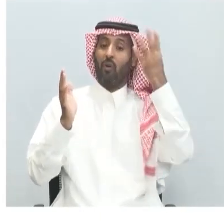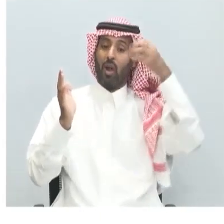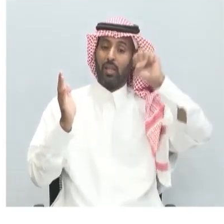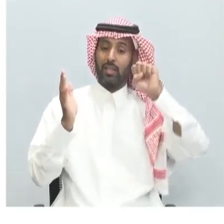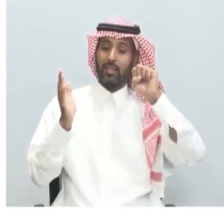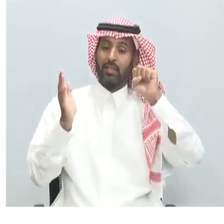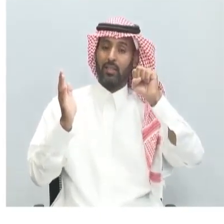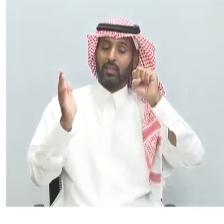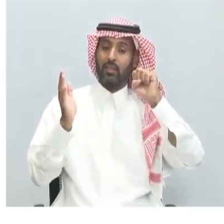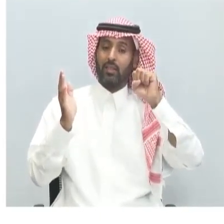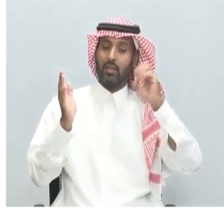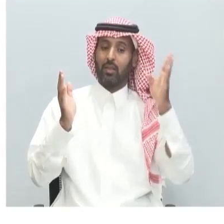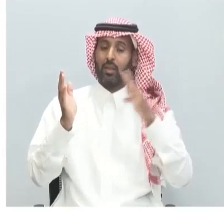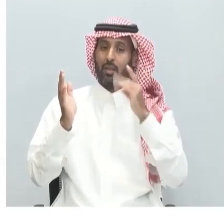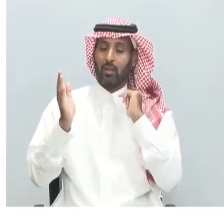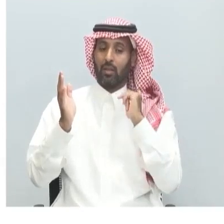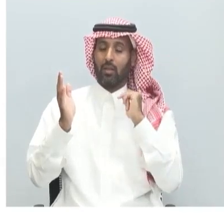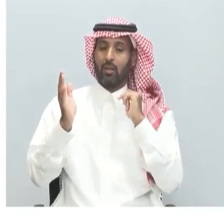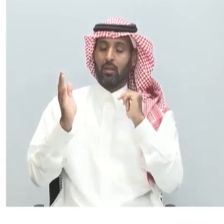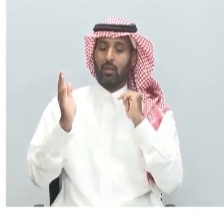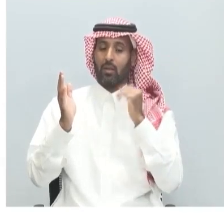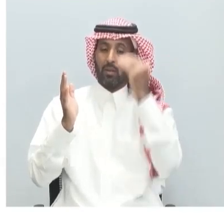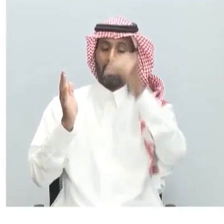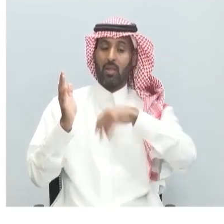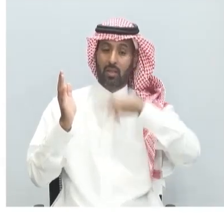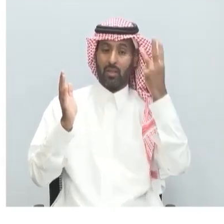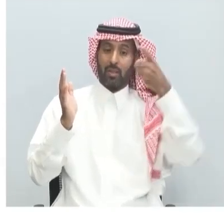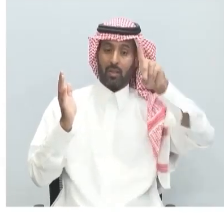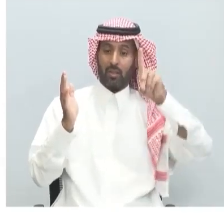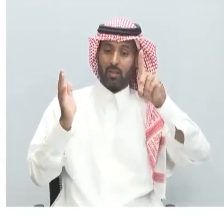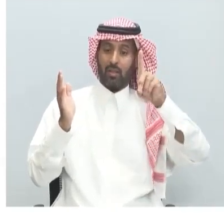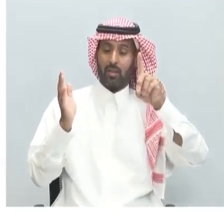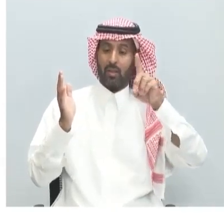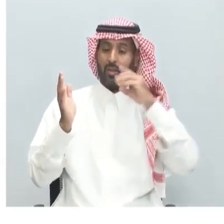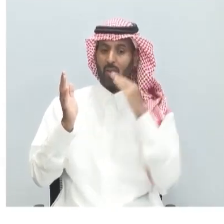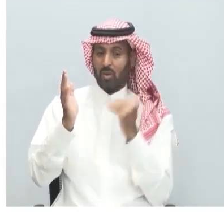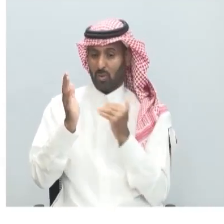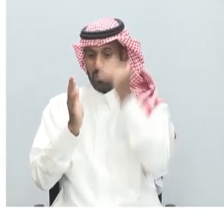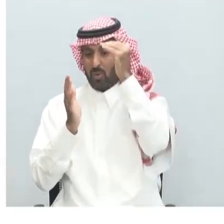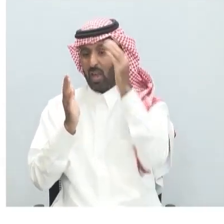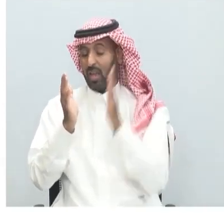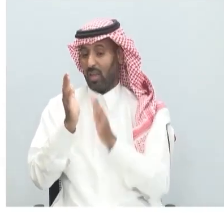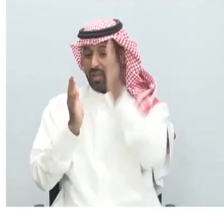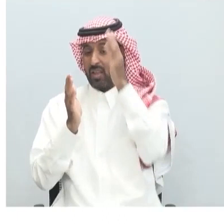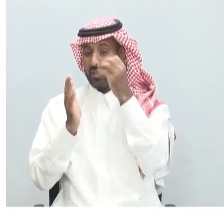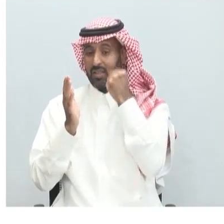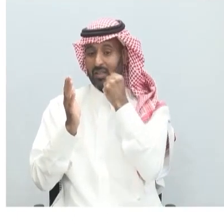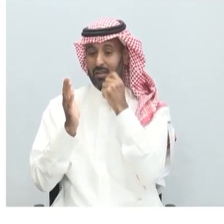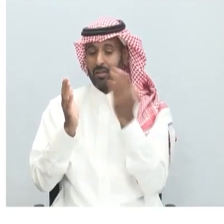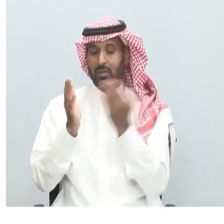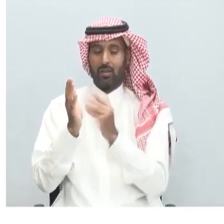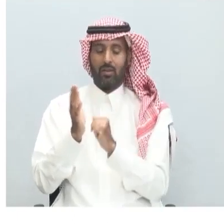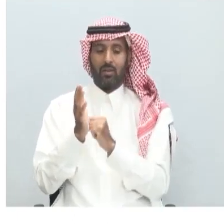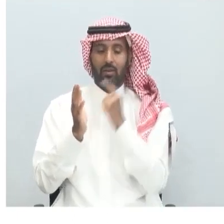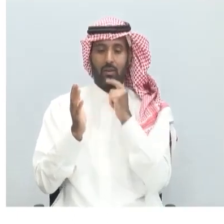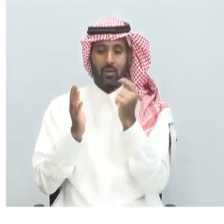لاحظ انه 3 دي يعلو الفور اس بالطاقه لاحظ